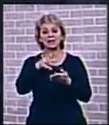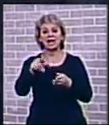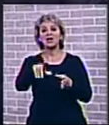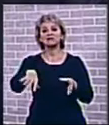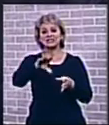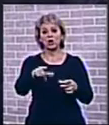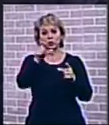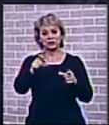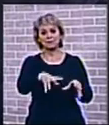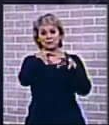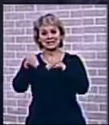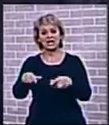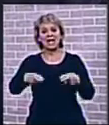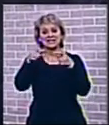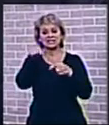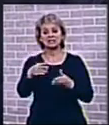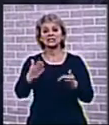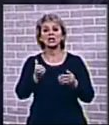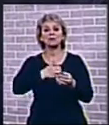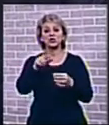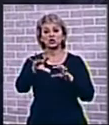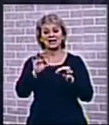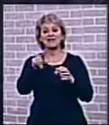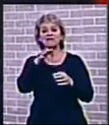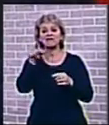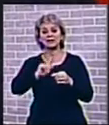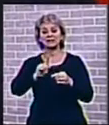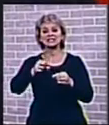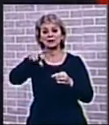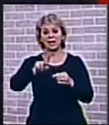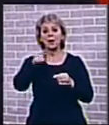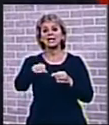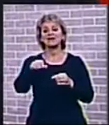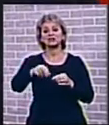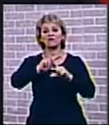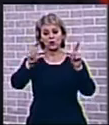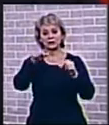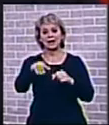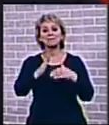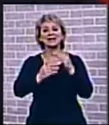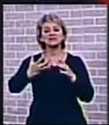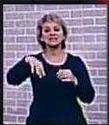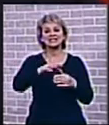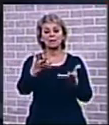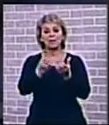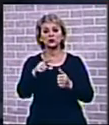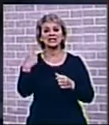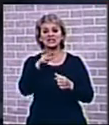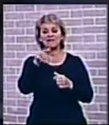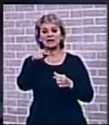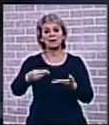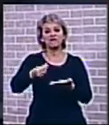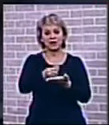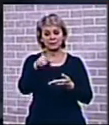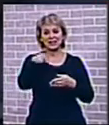всех людей переселили в гостиницы или, при желании, во временные квартиры маневренного фонда. Практически все получили